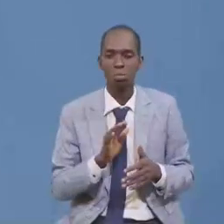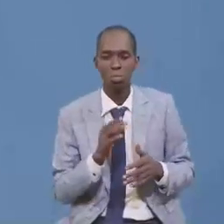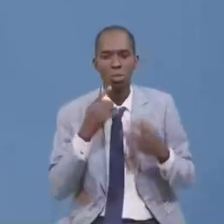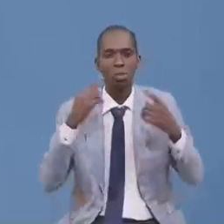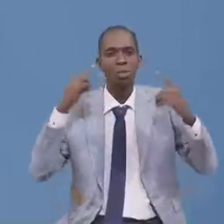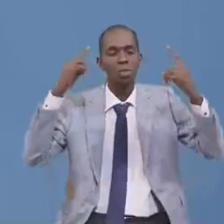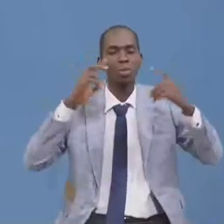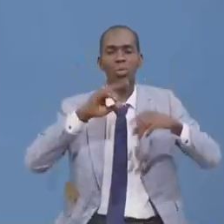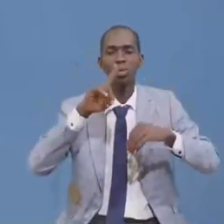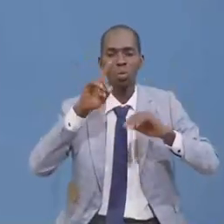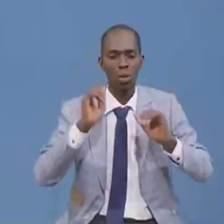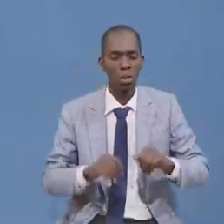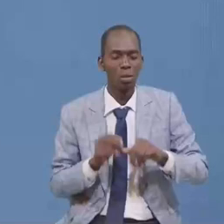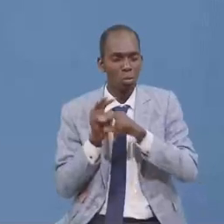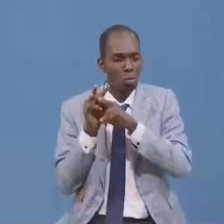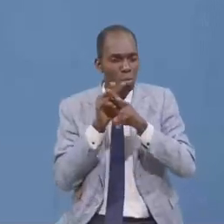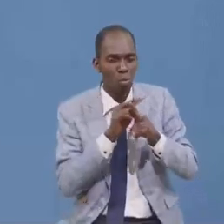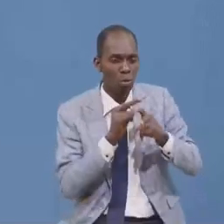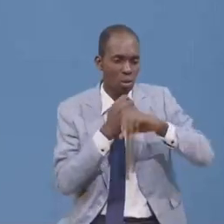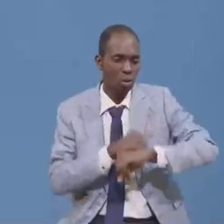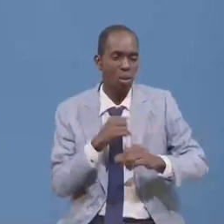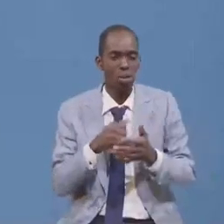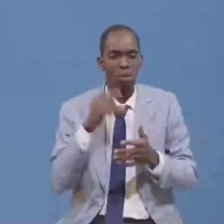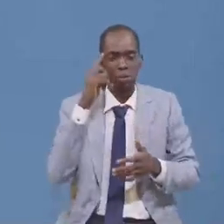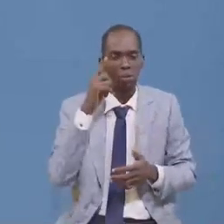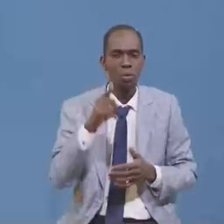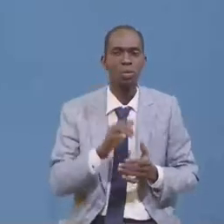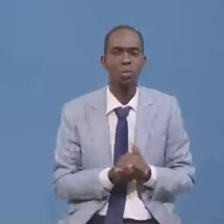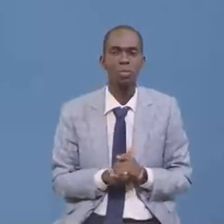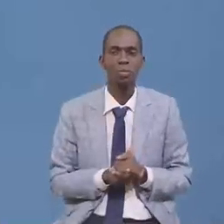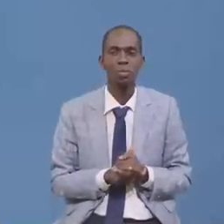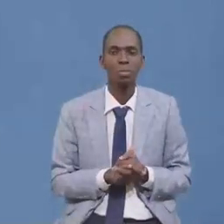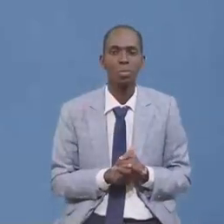Vos réalisations, vos accomplissements, personne ne peut veiller sur ça.